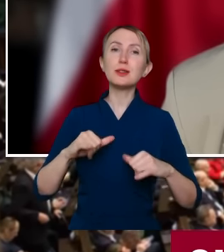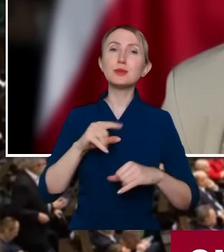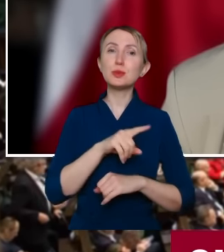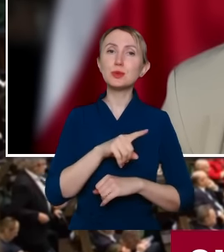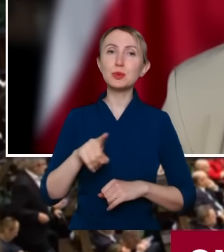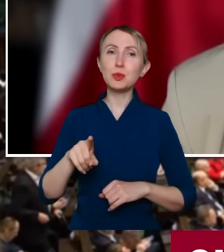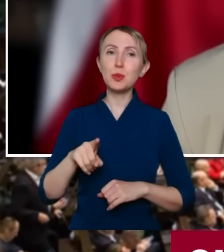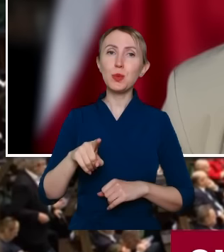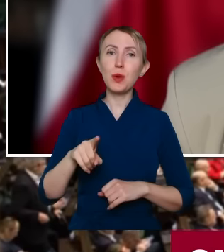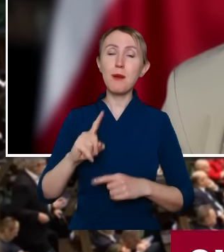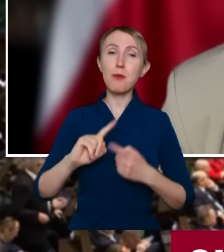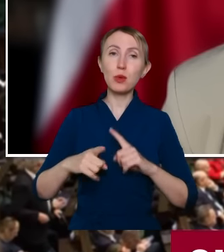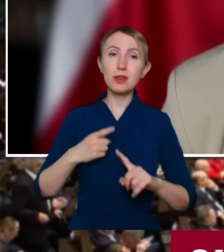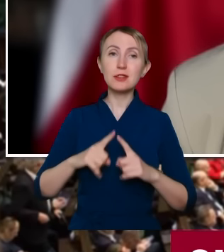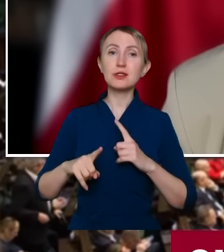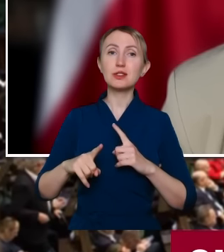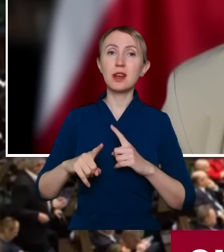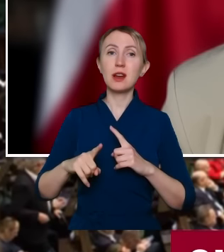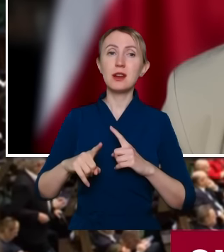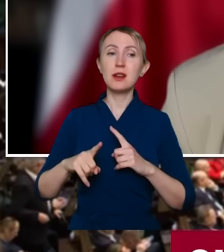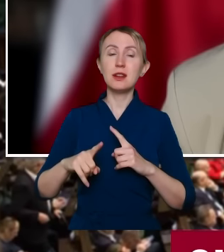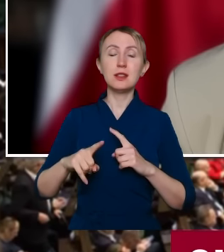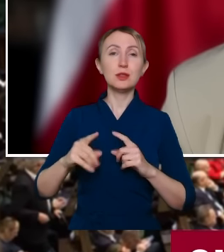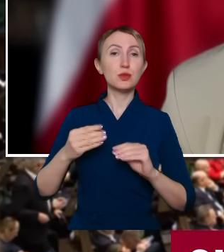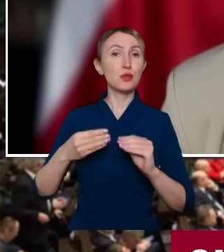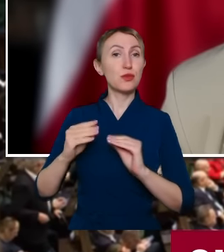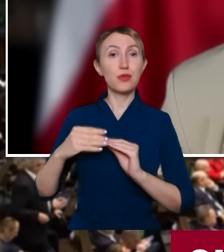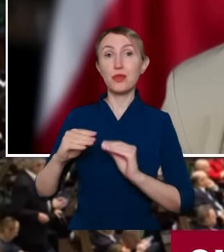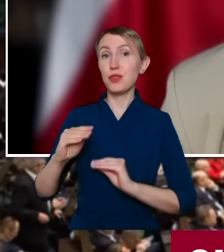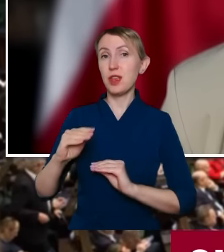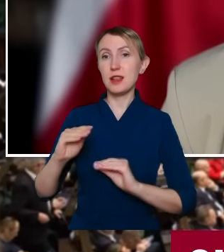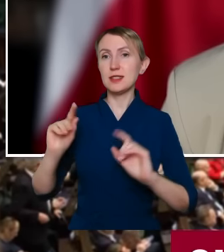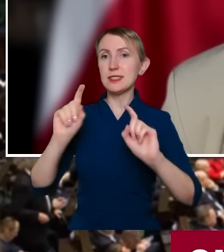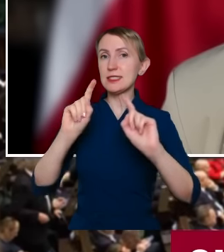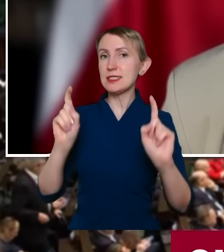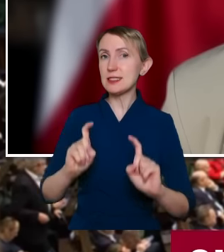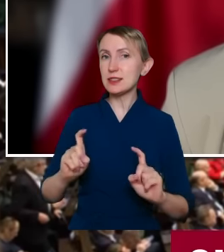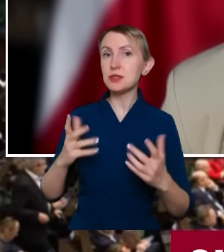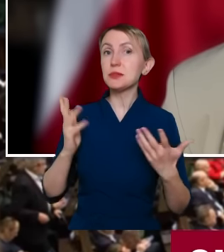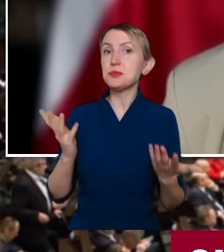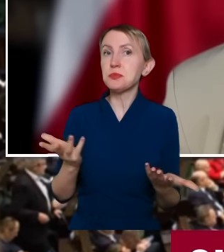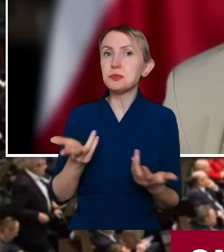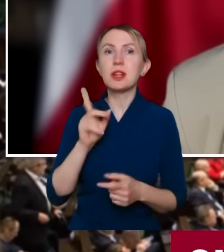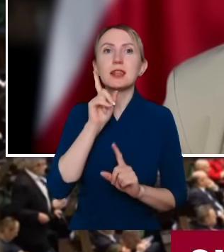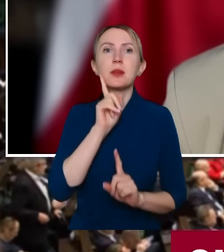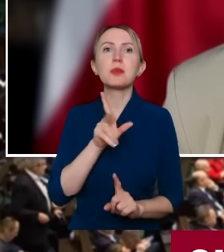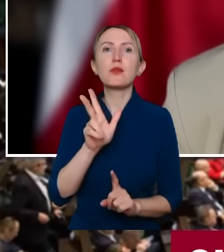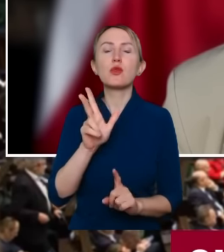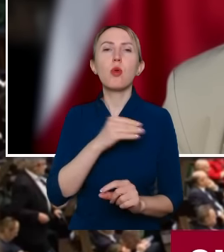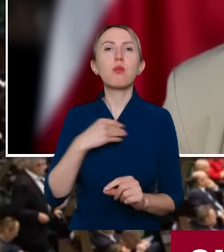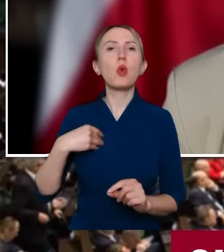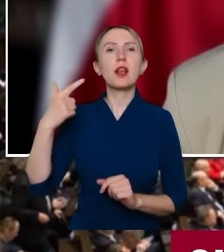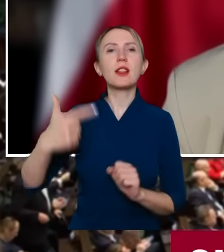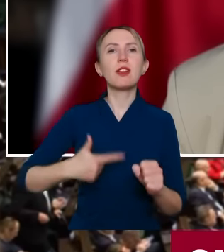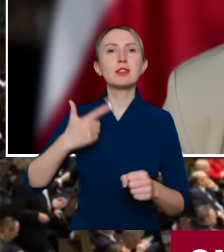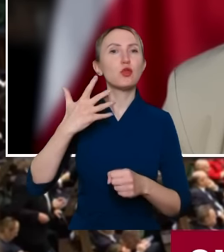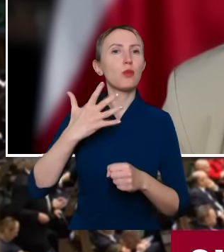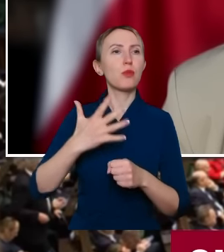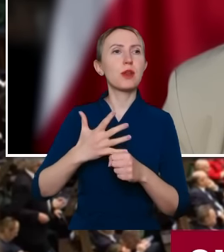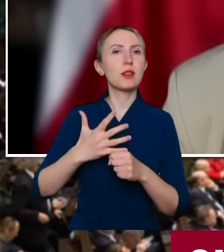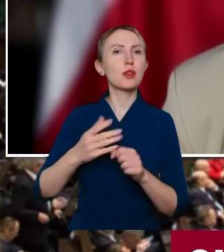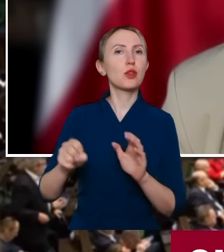która wokół której narasta coraz więcej znaków zapytania kto tak naprawdę Polskę 50 do tej